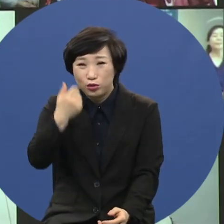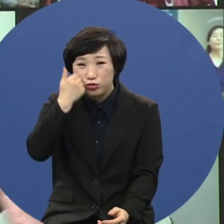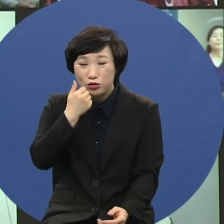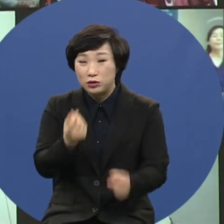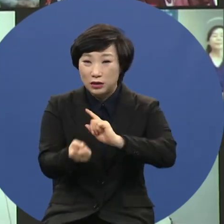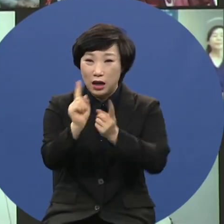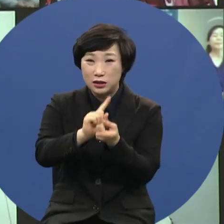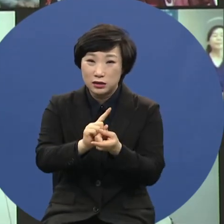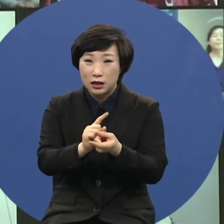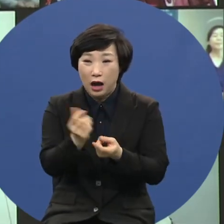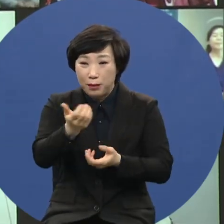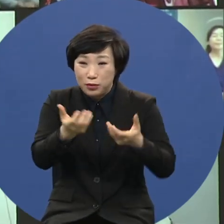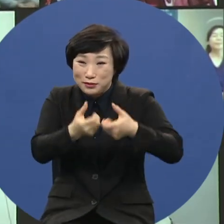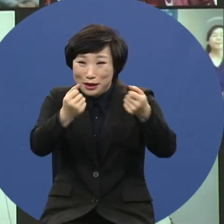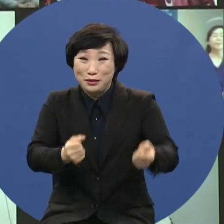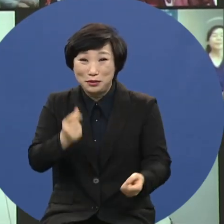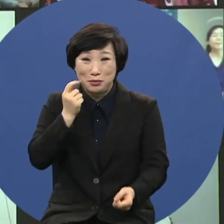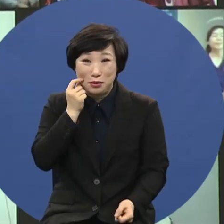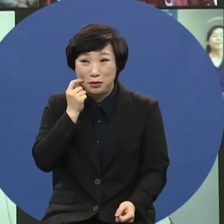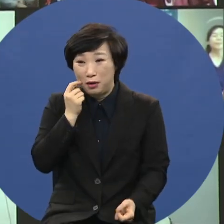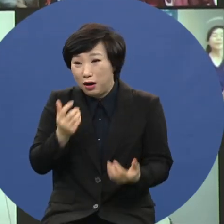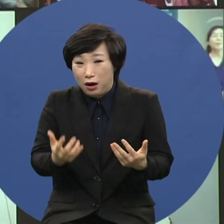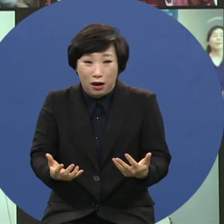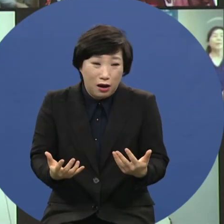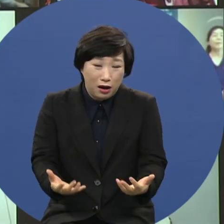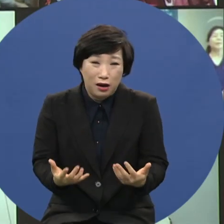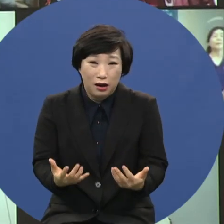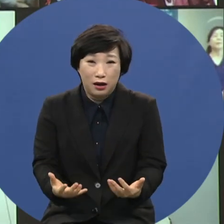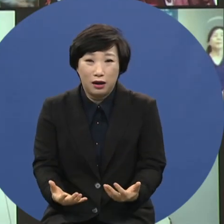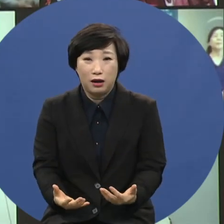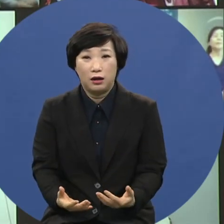대신 나눠 가질 수도 없는 것이고 어떻게 할 수가 없어.